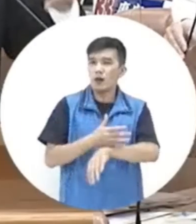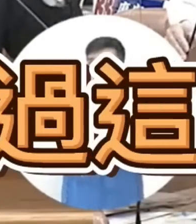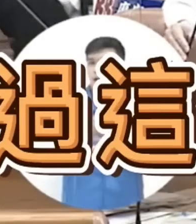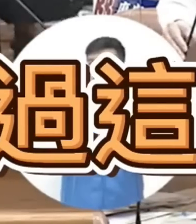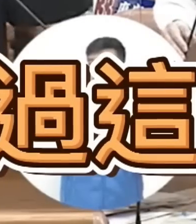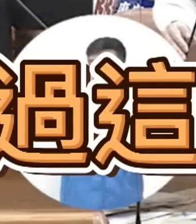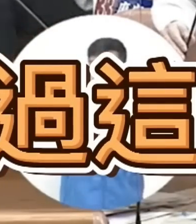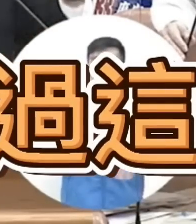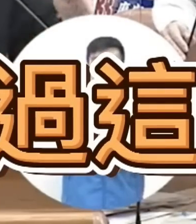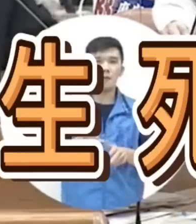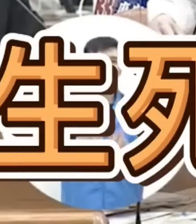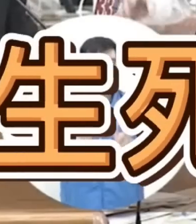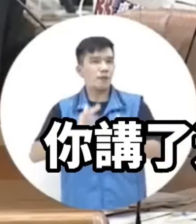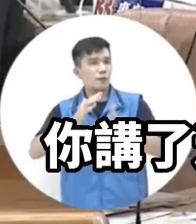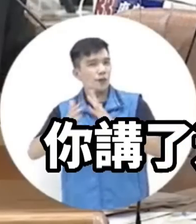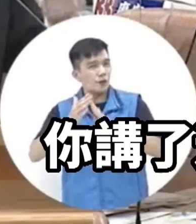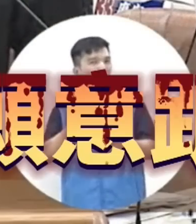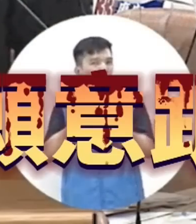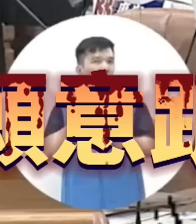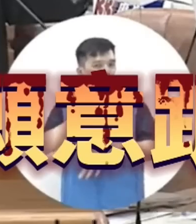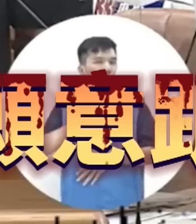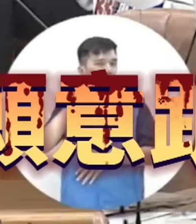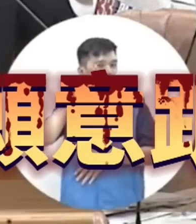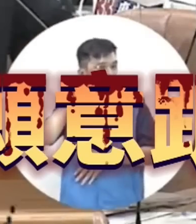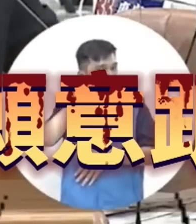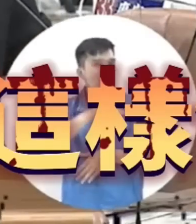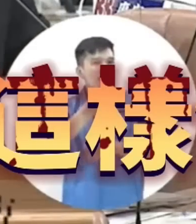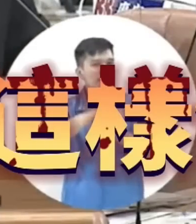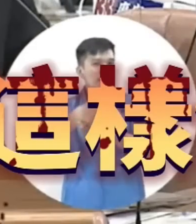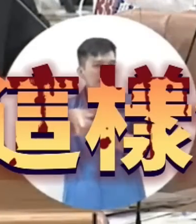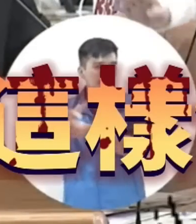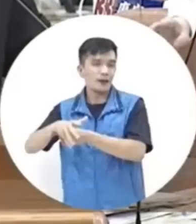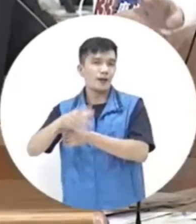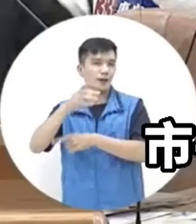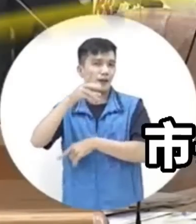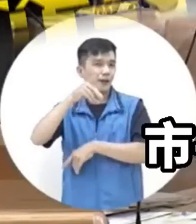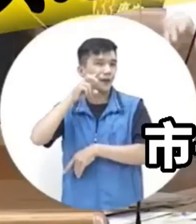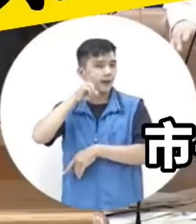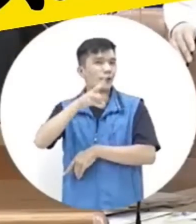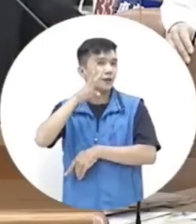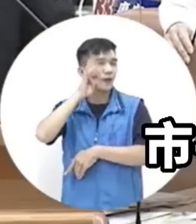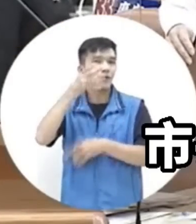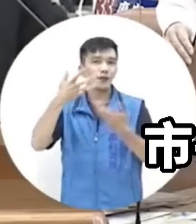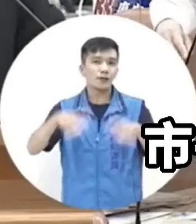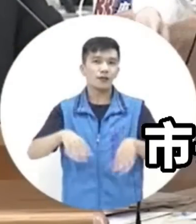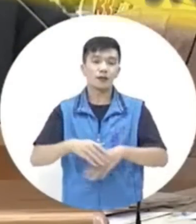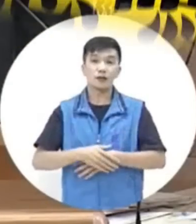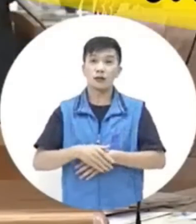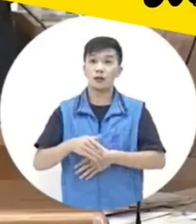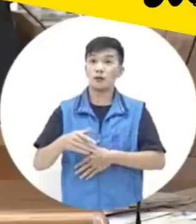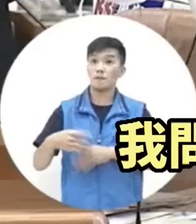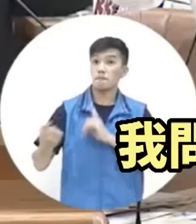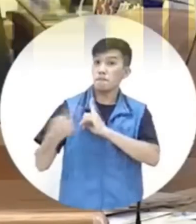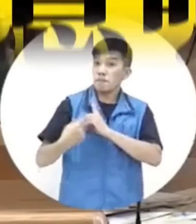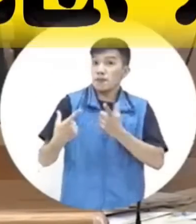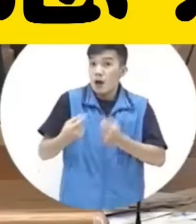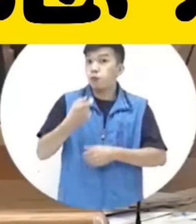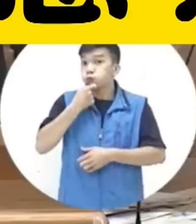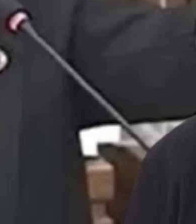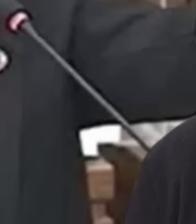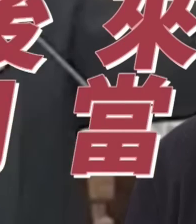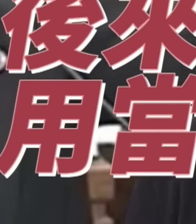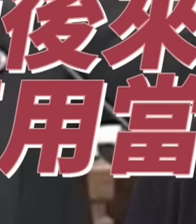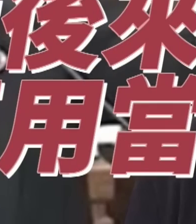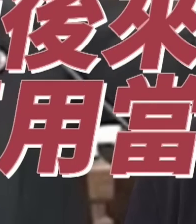了，看过这么多的生死了。 你讲了这么多 话，你愿意跟我一起这样做吗？你愿意吗， 市长？ 你愿意吗？我问你，你愿